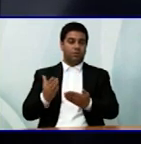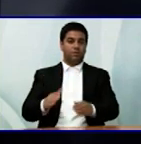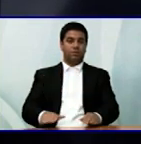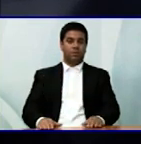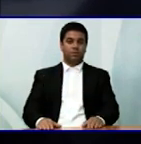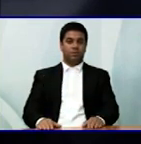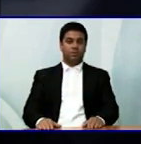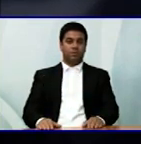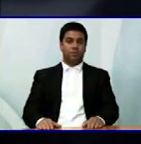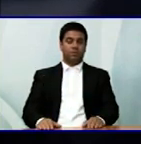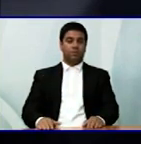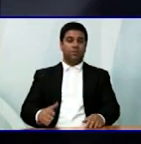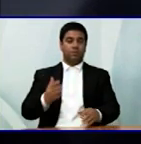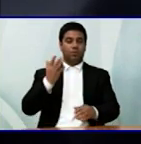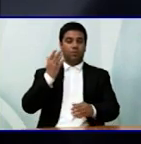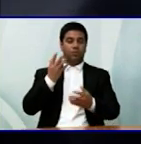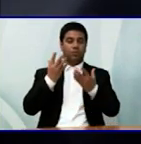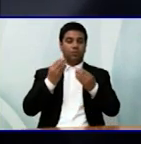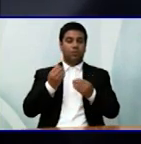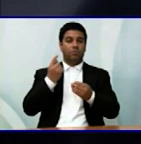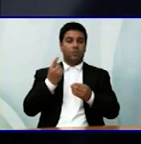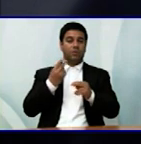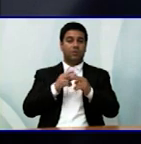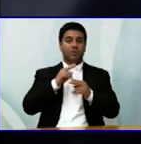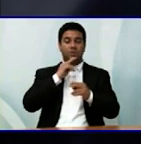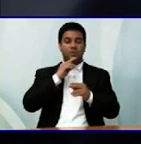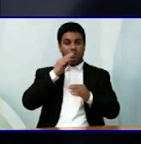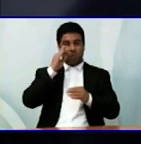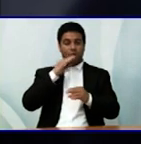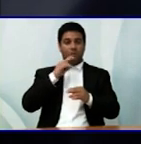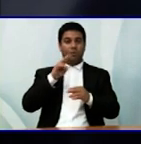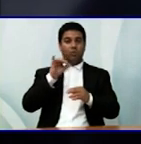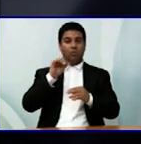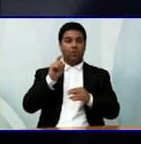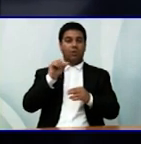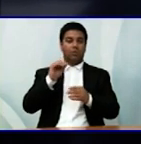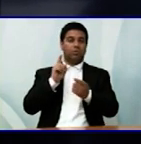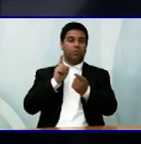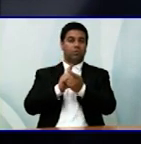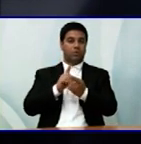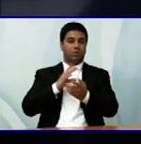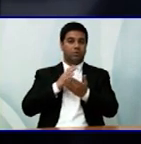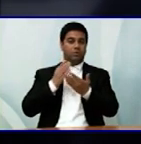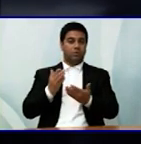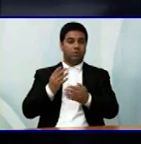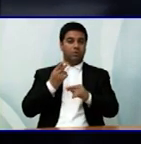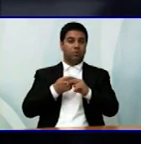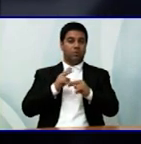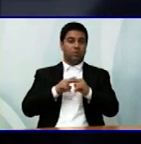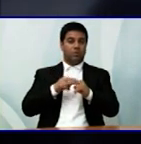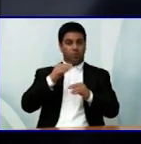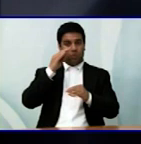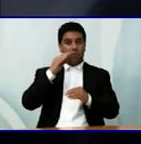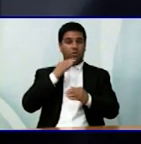o'tdi. Kunlarning birida qizning otasi Luqmon hakimni uchratib qolibdi. Shunda